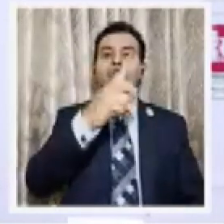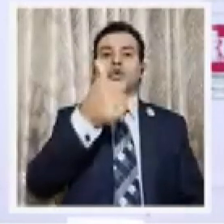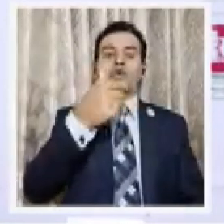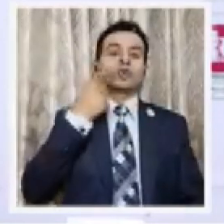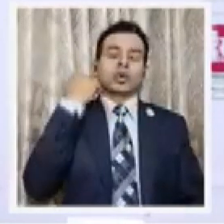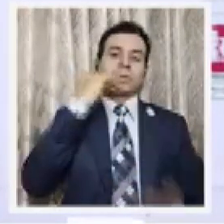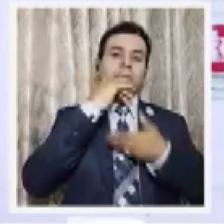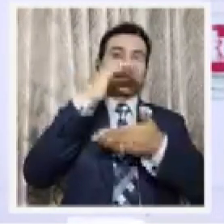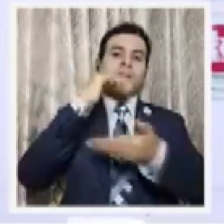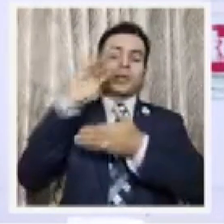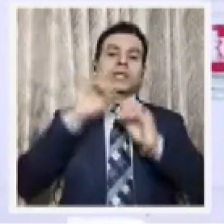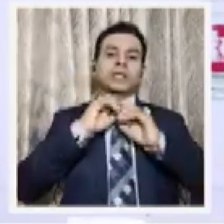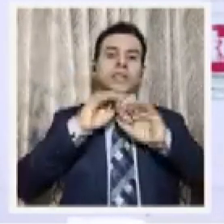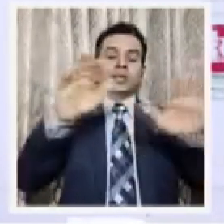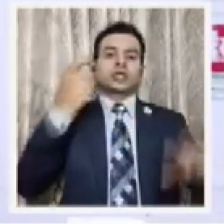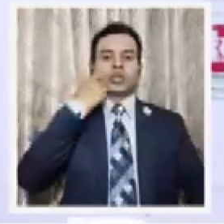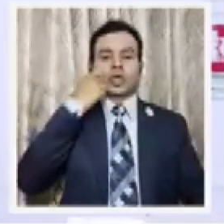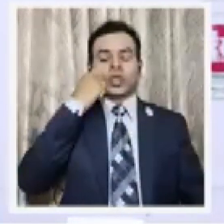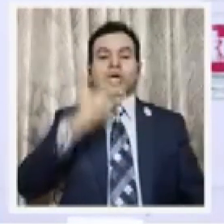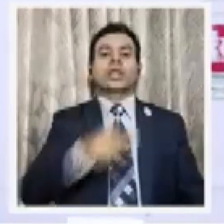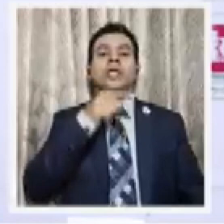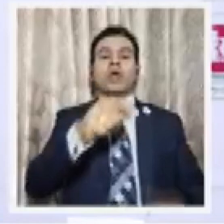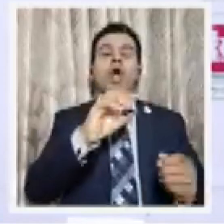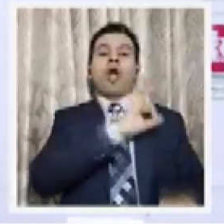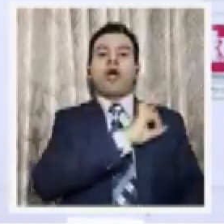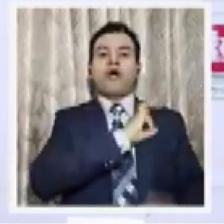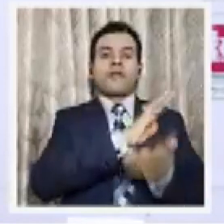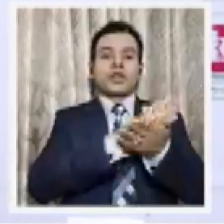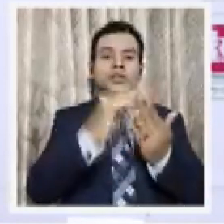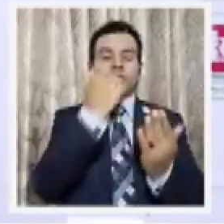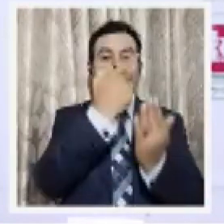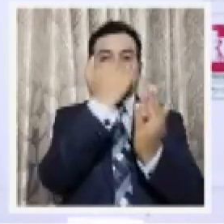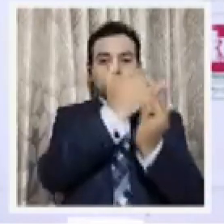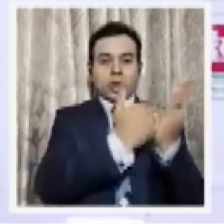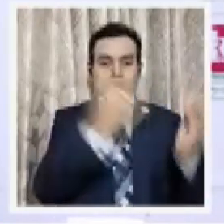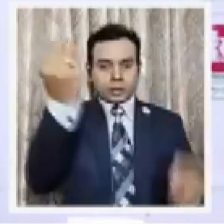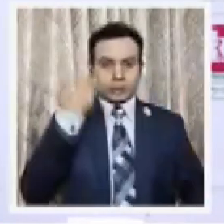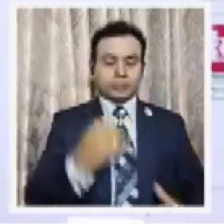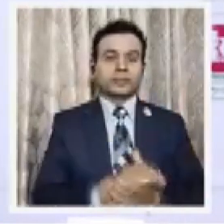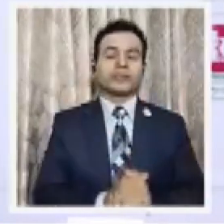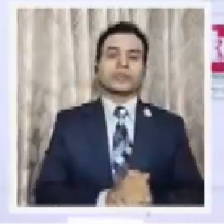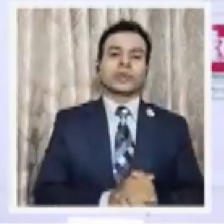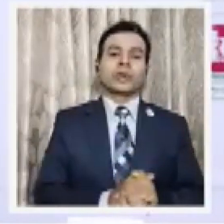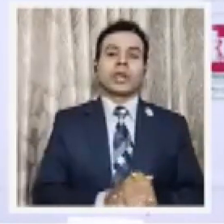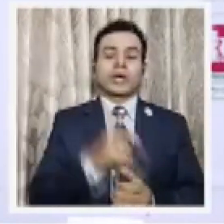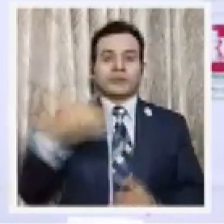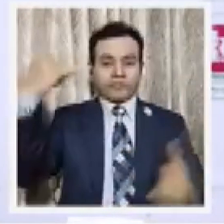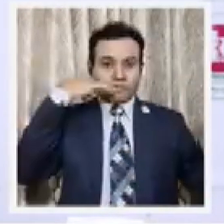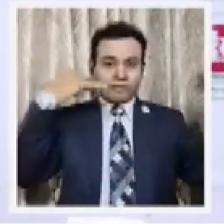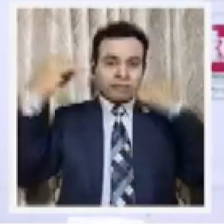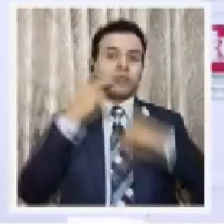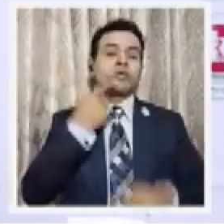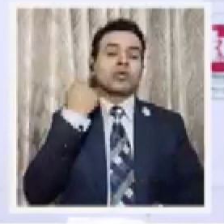16,085টি, ফেস শিল্ড এবং গগলস 7,516টি 24 ঘন্টায় বিতরণ হয়েছে। সূত্র সাপ্লাই চেইন ম্যানেজমেন্ট